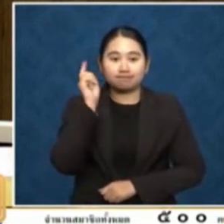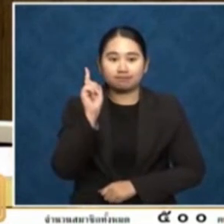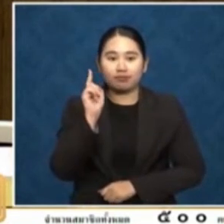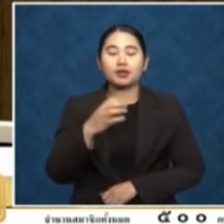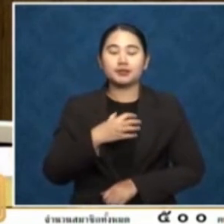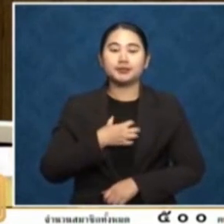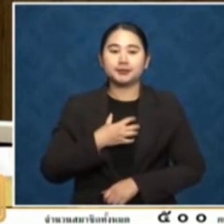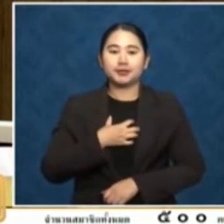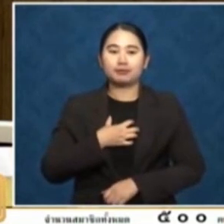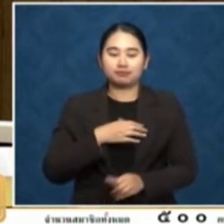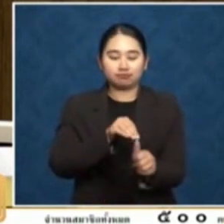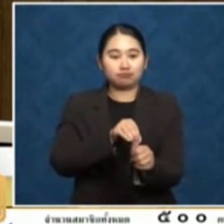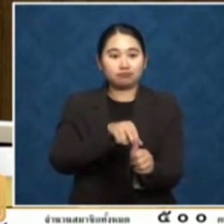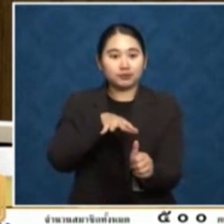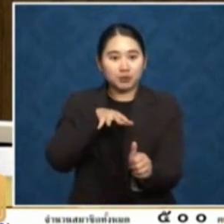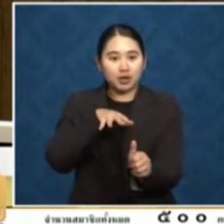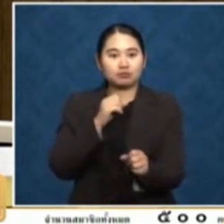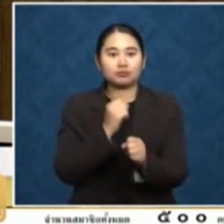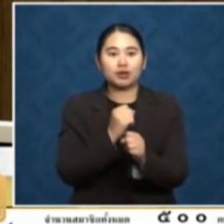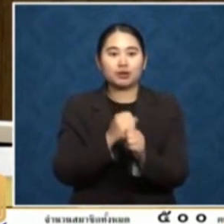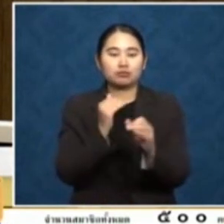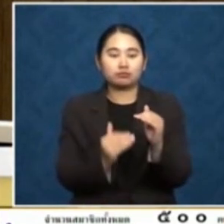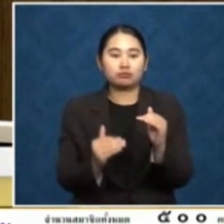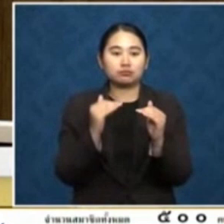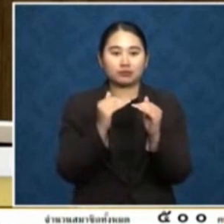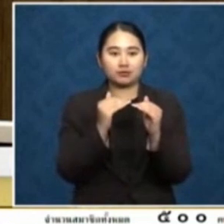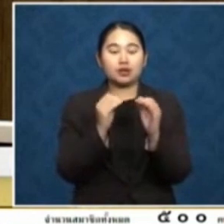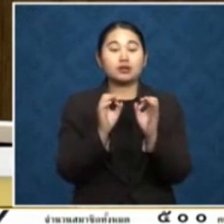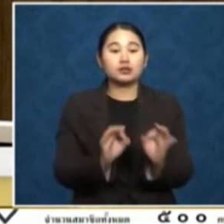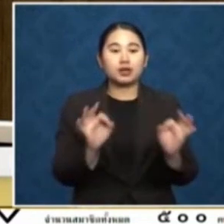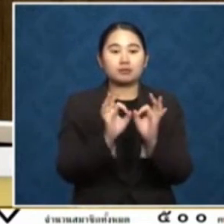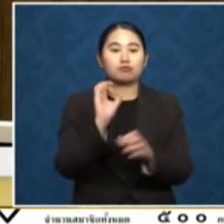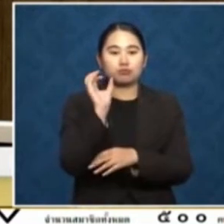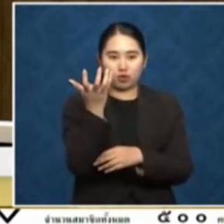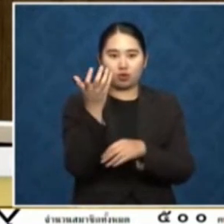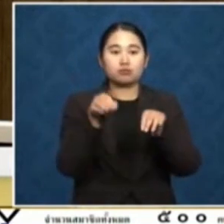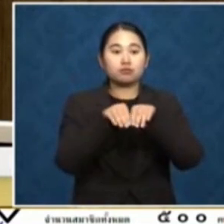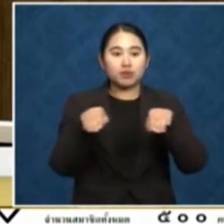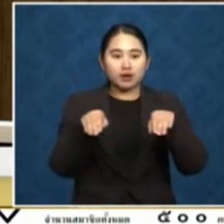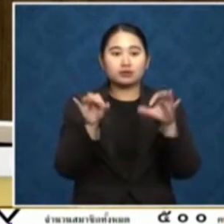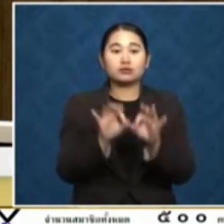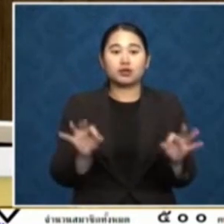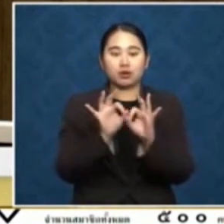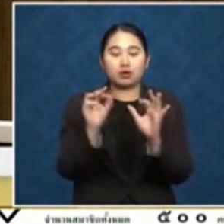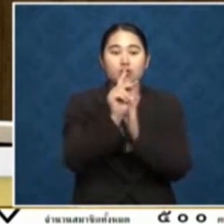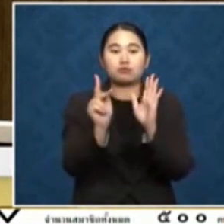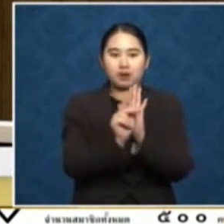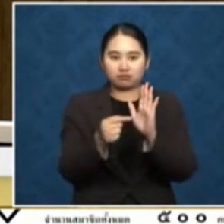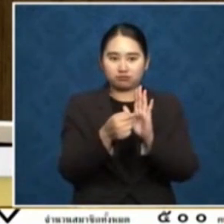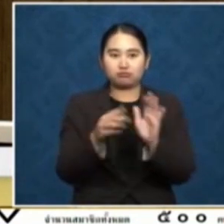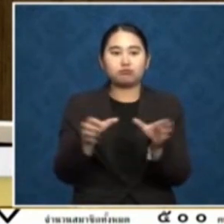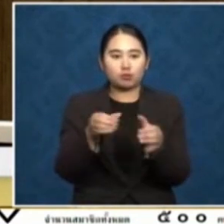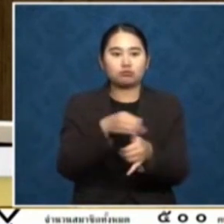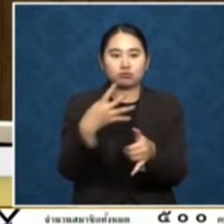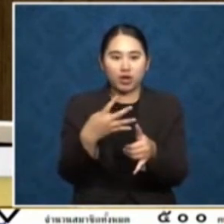ท่านคิดว่าถ้าเราต้องการที่จะเป็นผู้นำและสร้างความเท่าเทียมก้าวเข้าสู่สากลจริงๆเราต้องมีก